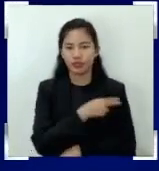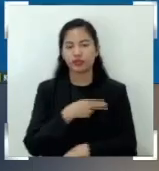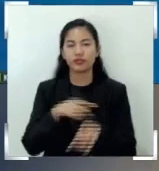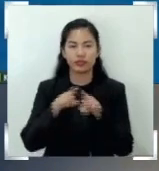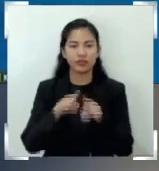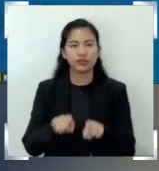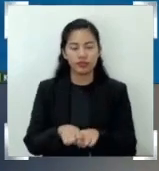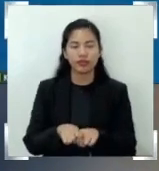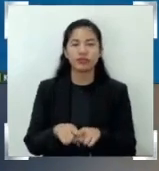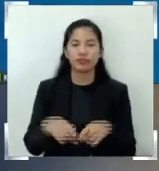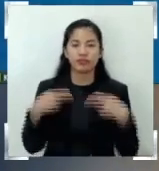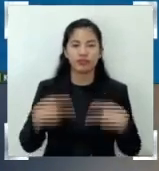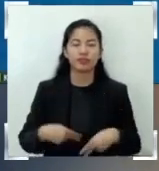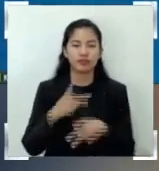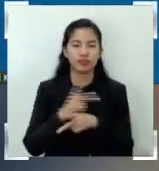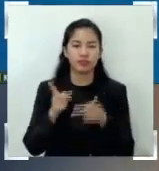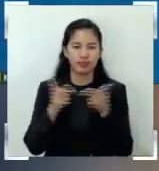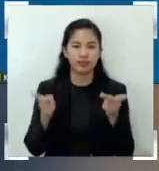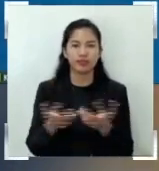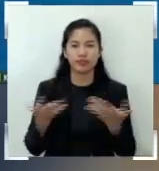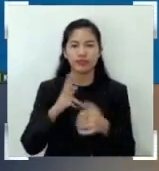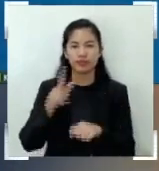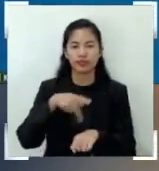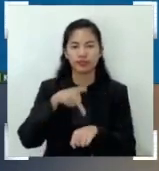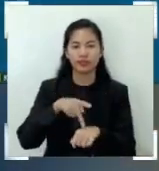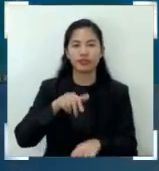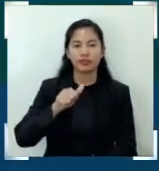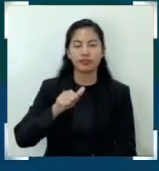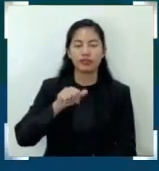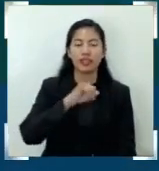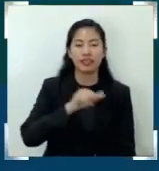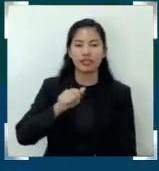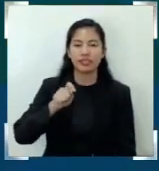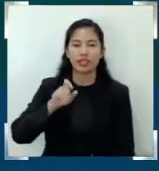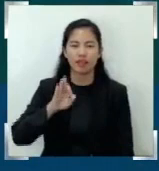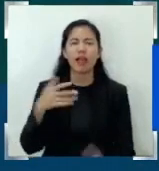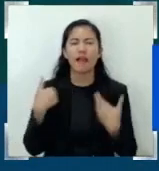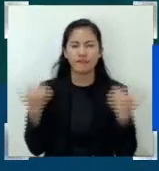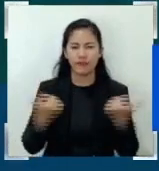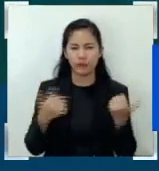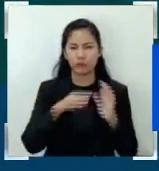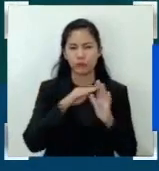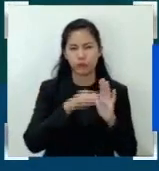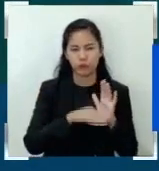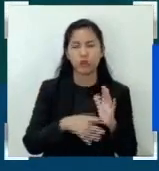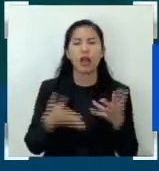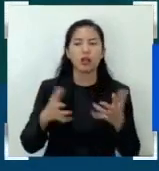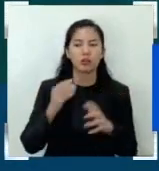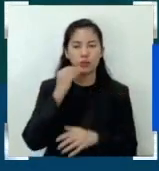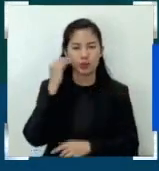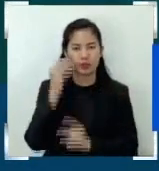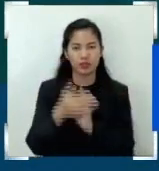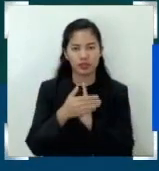bansa. Ayon naman sa IATF, may aprobado ng guidelines para dito. Pinayagan ang home quarantine naman ng close